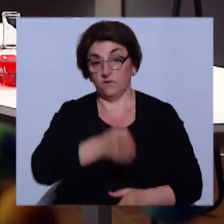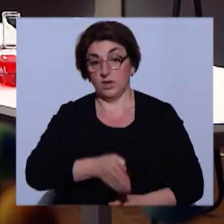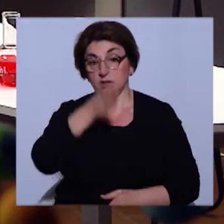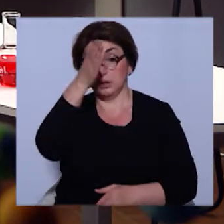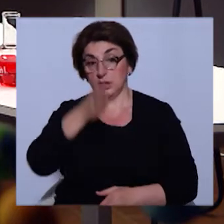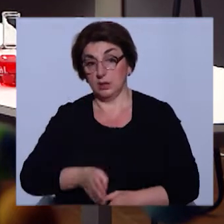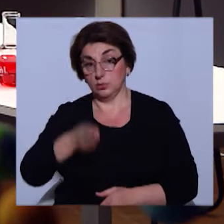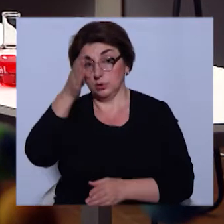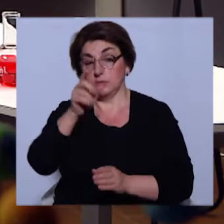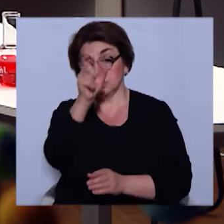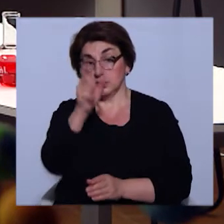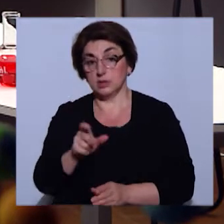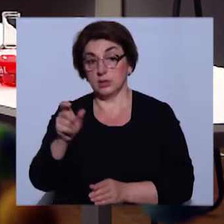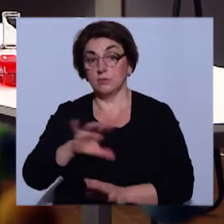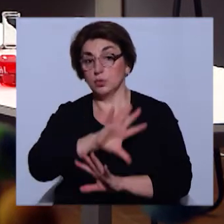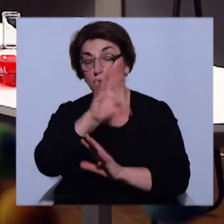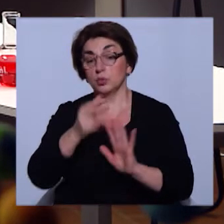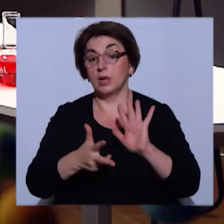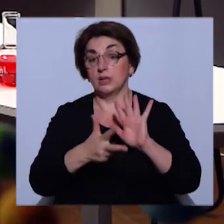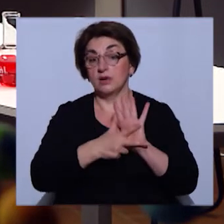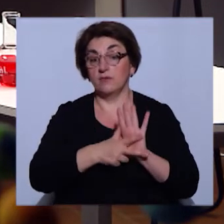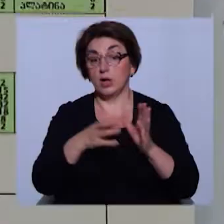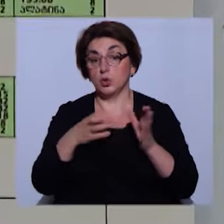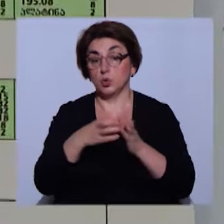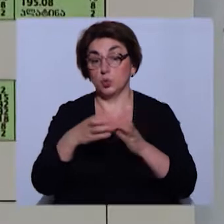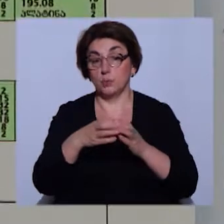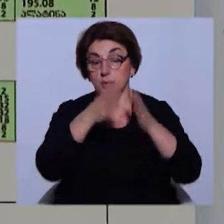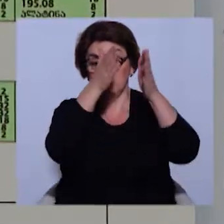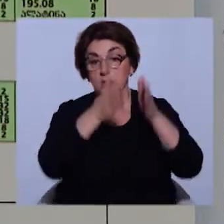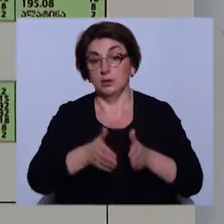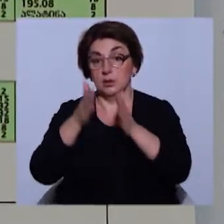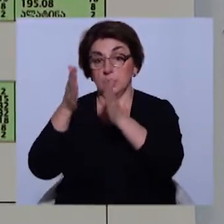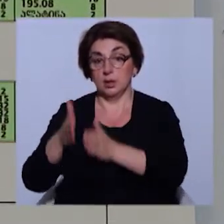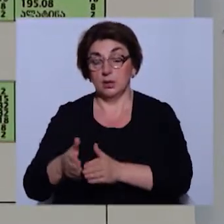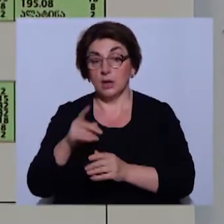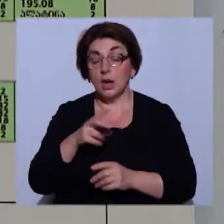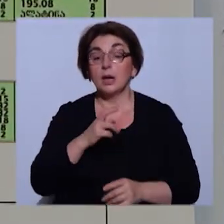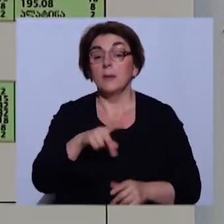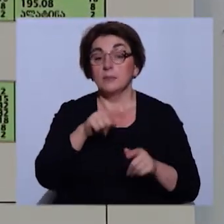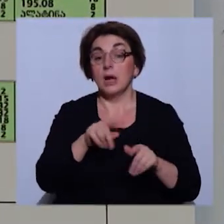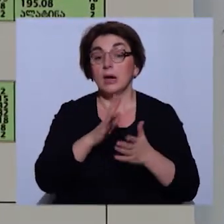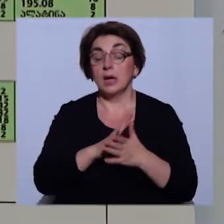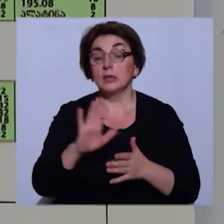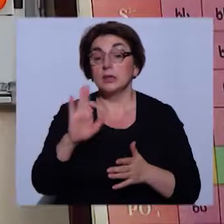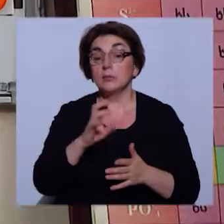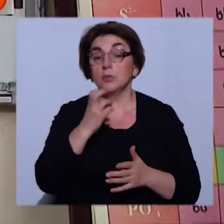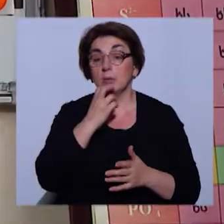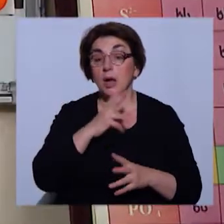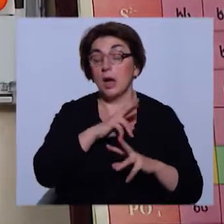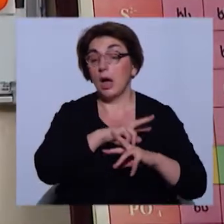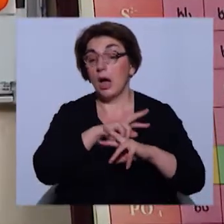ვერტიკალური მწკრივი და თქვენ ხედავთ, სულ არის 8 ჯგუფი და ჯგუფში მოთავსებულ ელემენტებს აქვთ